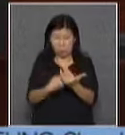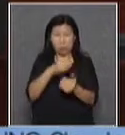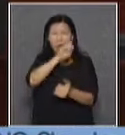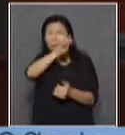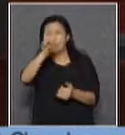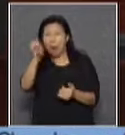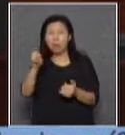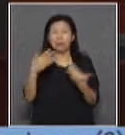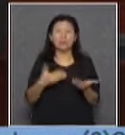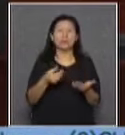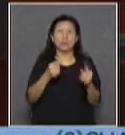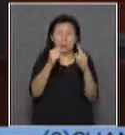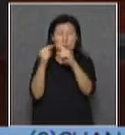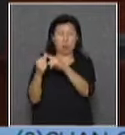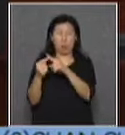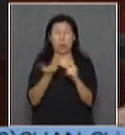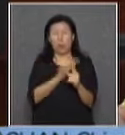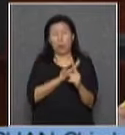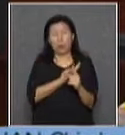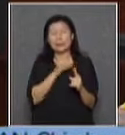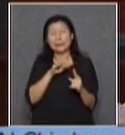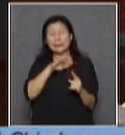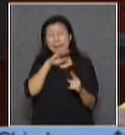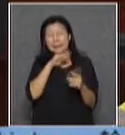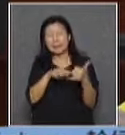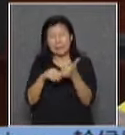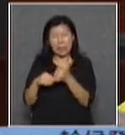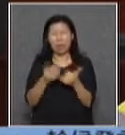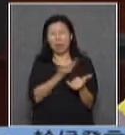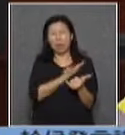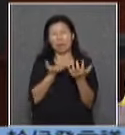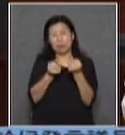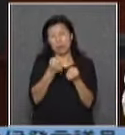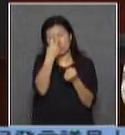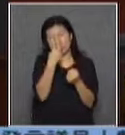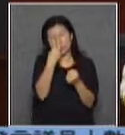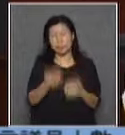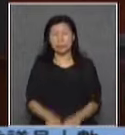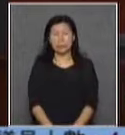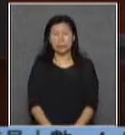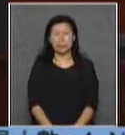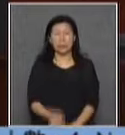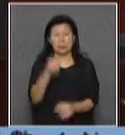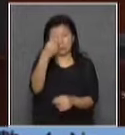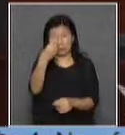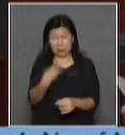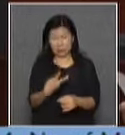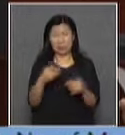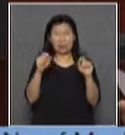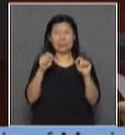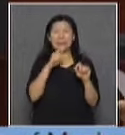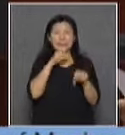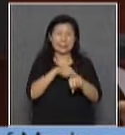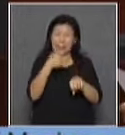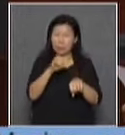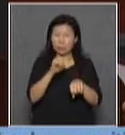呢，係令到市民呢繼續呢一個嘅承受呢個嘅苦楚。 咁我仲有一連串嘅理由嘅，咁就唔夠時間講啦。咁